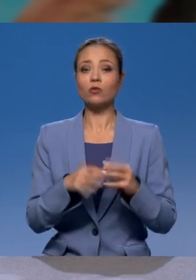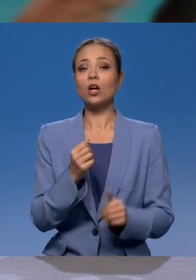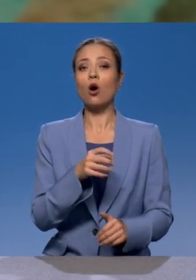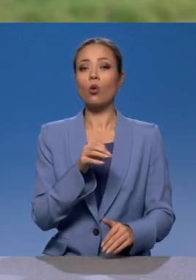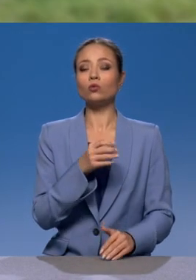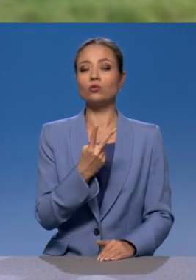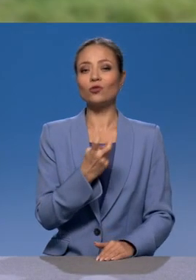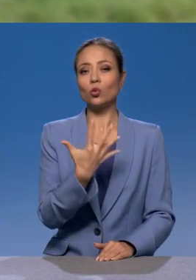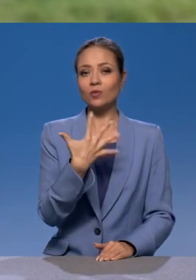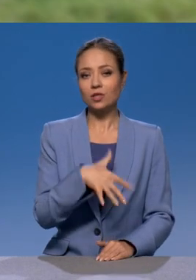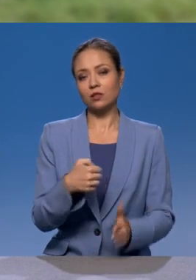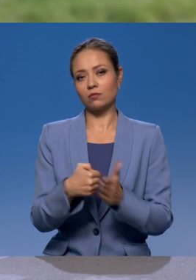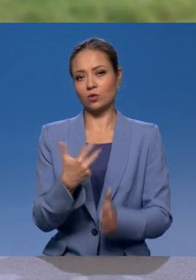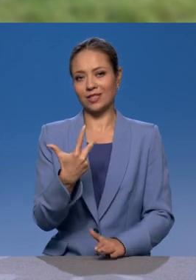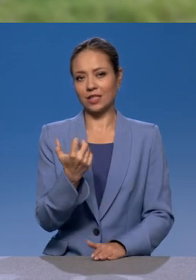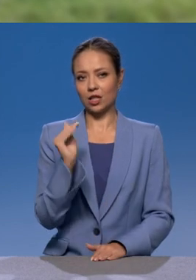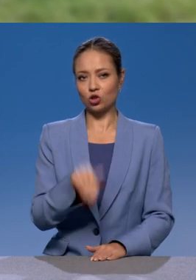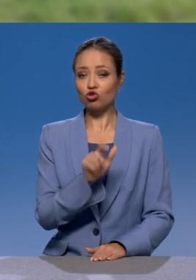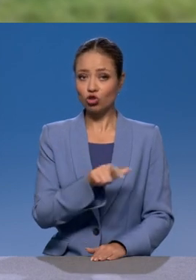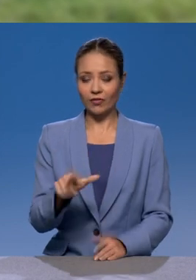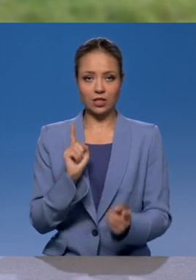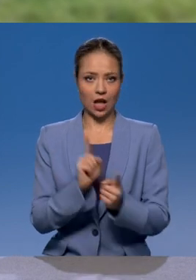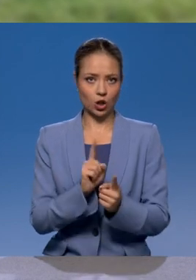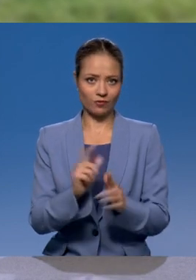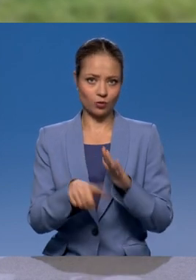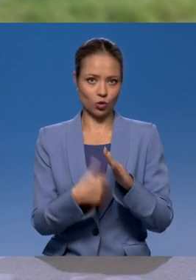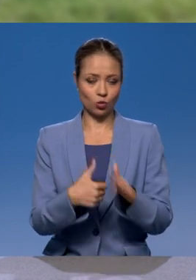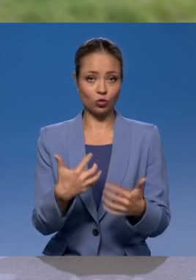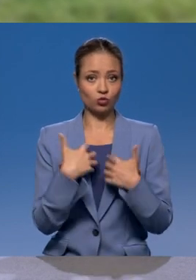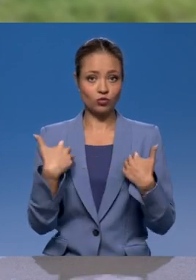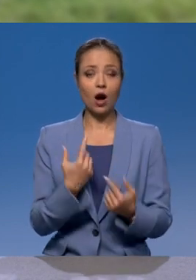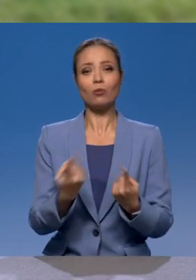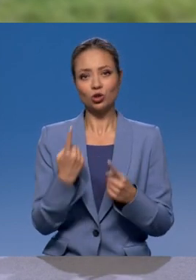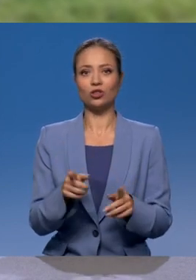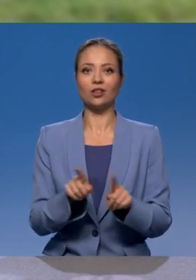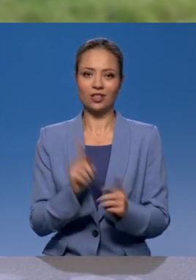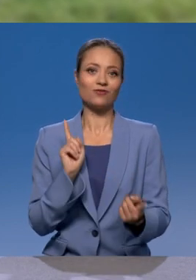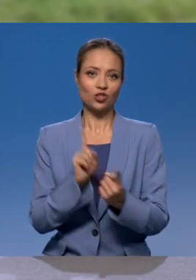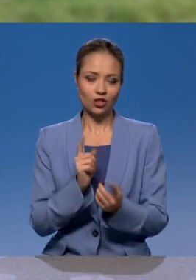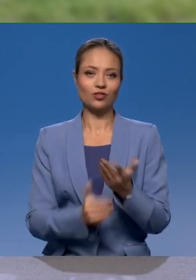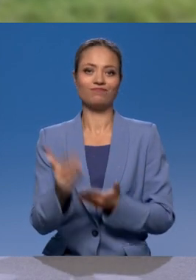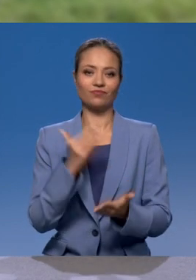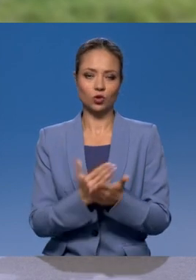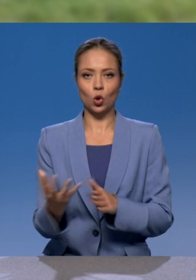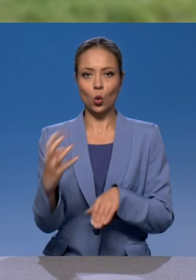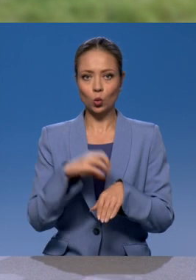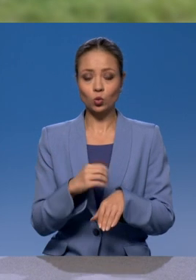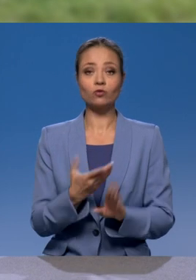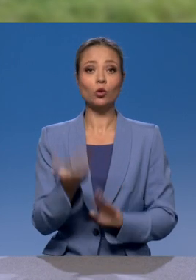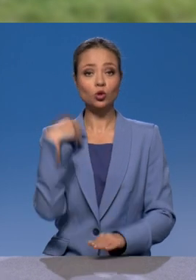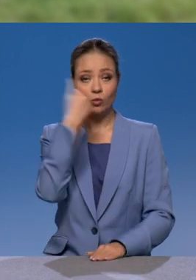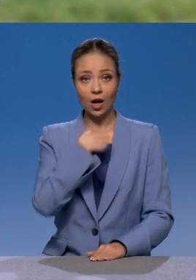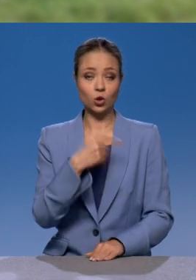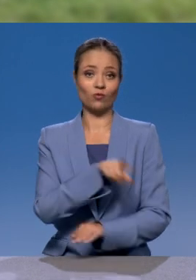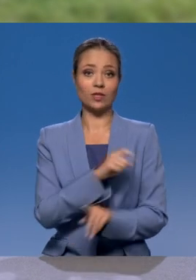250 до 300 тысяч человек. Чаще всего такие встречи заканчиваются укусами. В прошлом году в медицинские